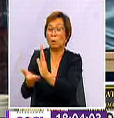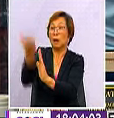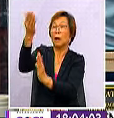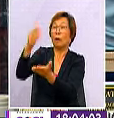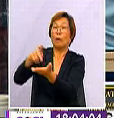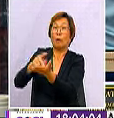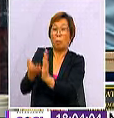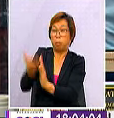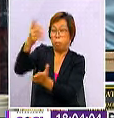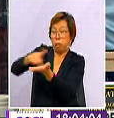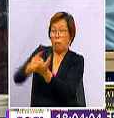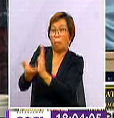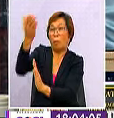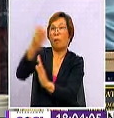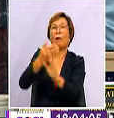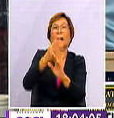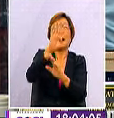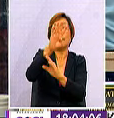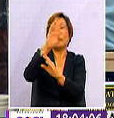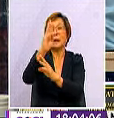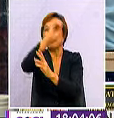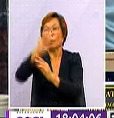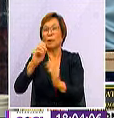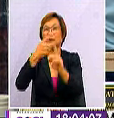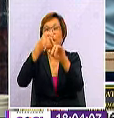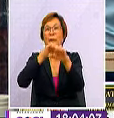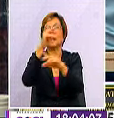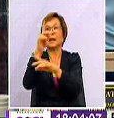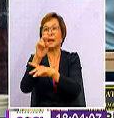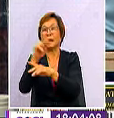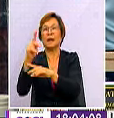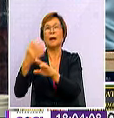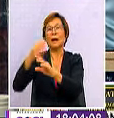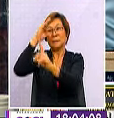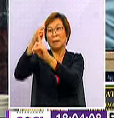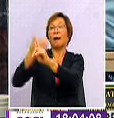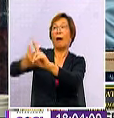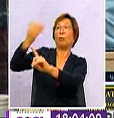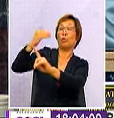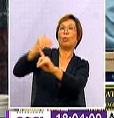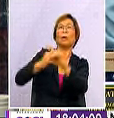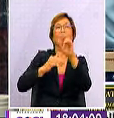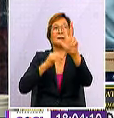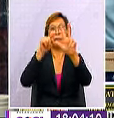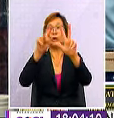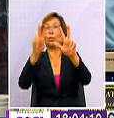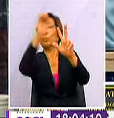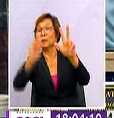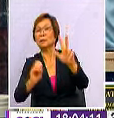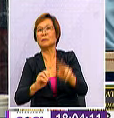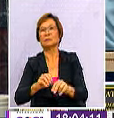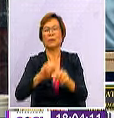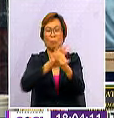kepada 6% daripada KDNK berbanding sasaran asal 3.2%. Kesan